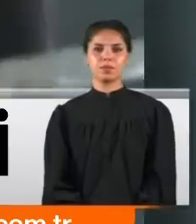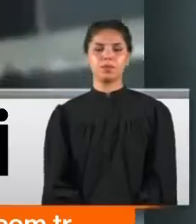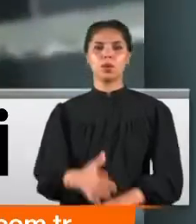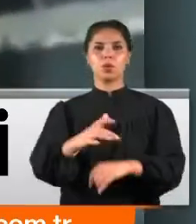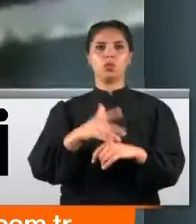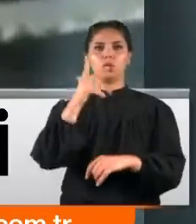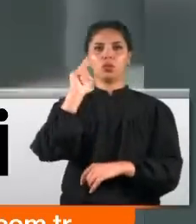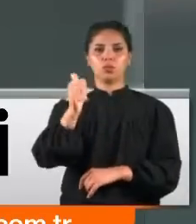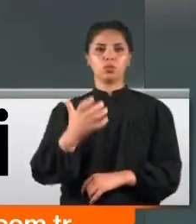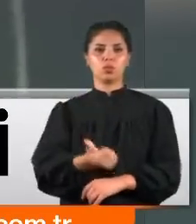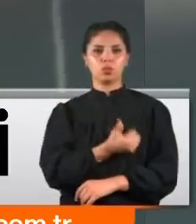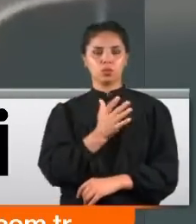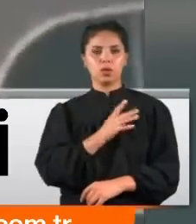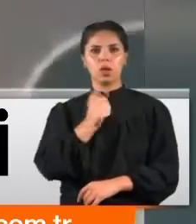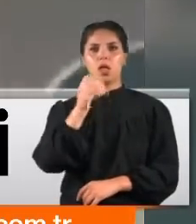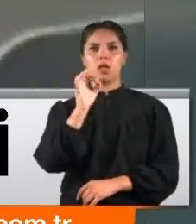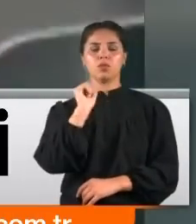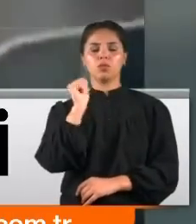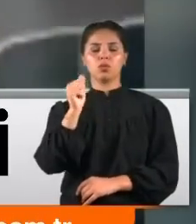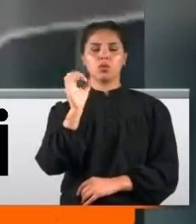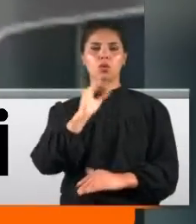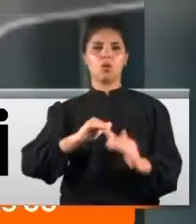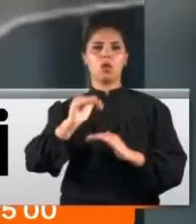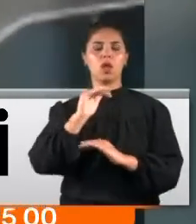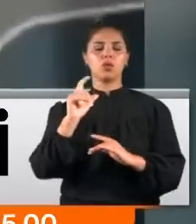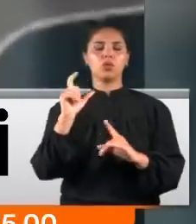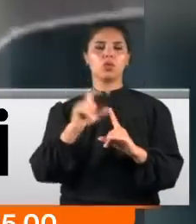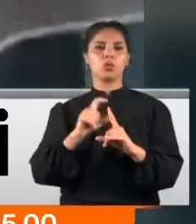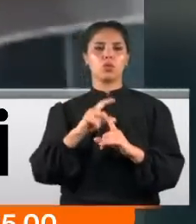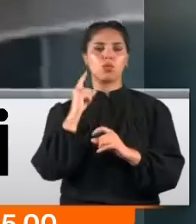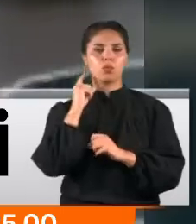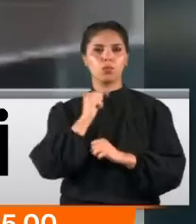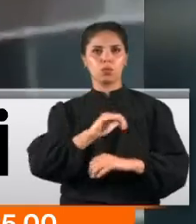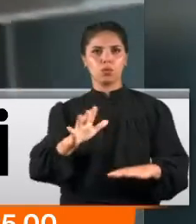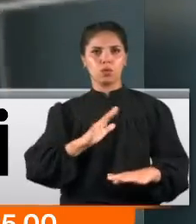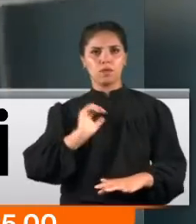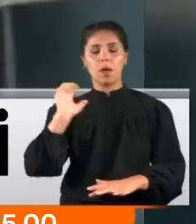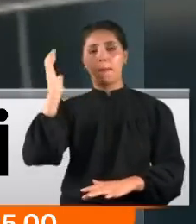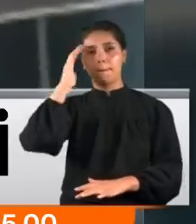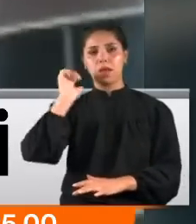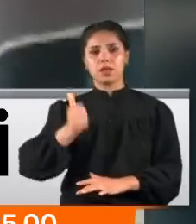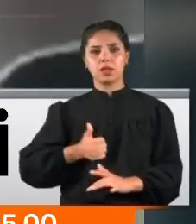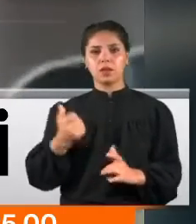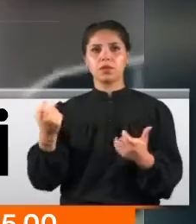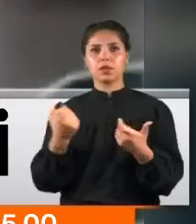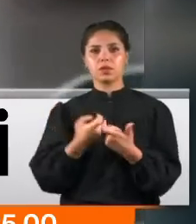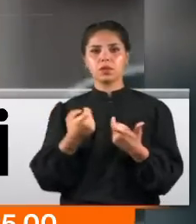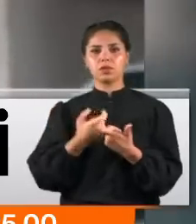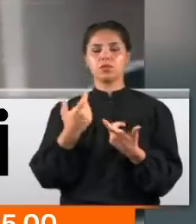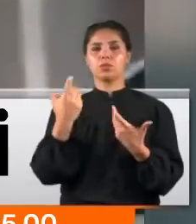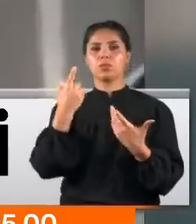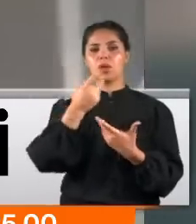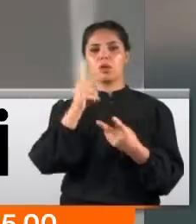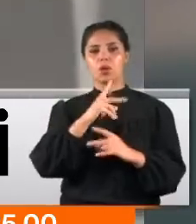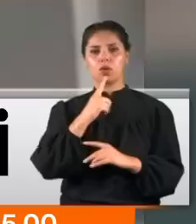Ülkede 3 gün yas, 60 günde olağanüstü hal ilan edildi. Başsavcı, saldırgan girdiği çatışmada öldürüldü dedi.